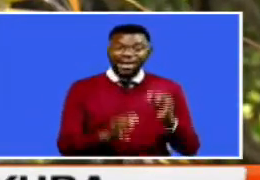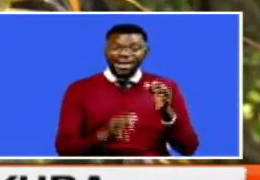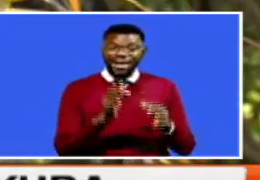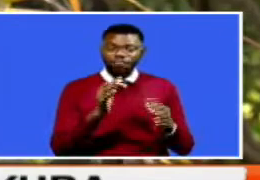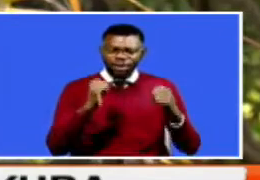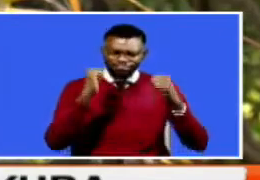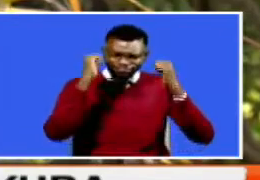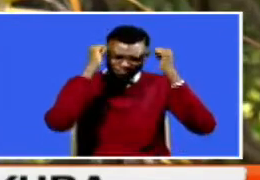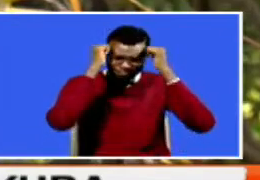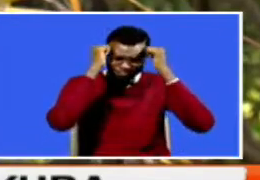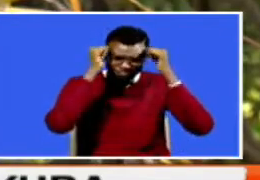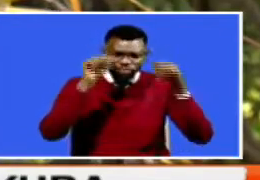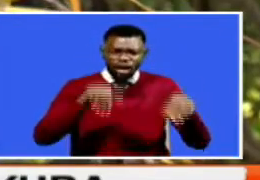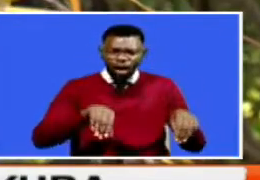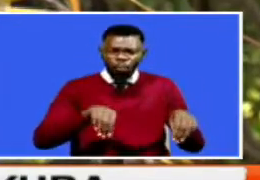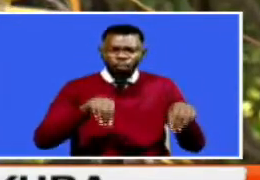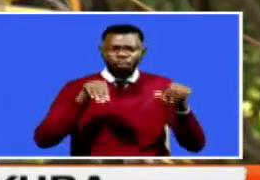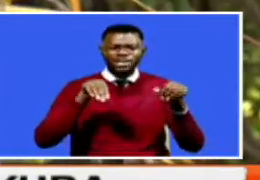masomo,